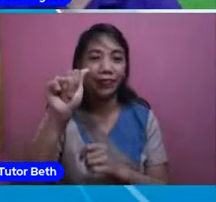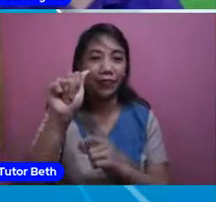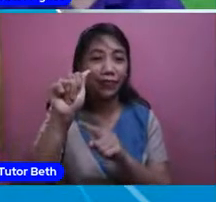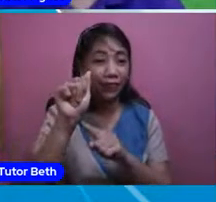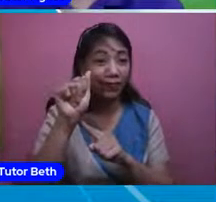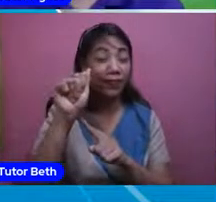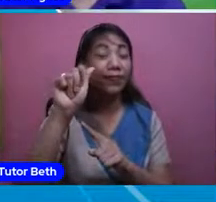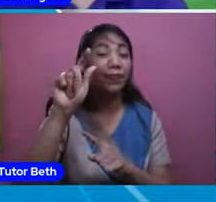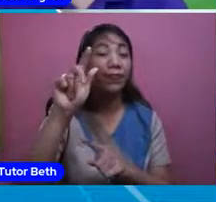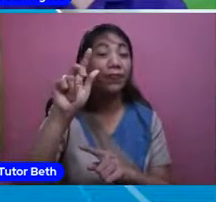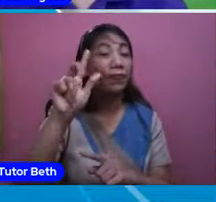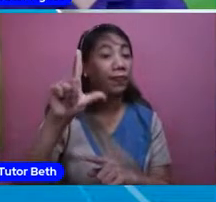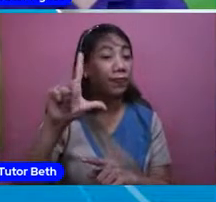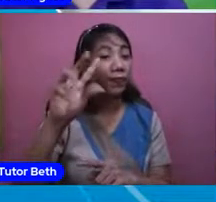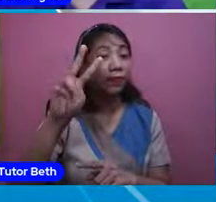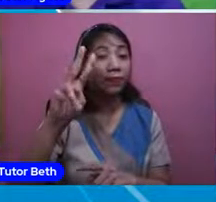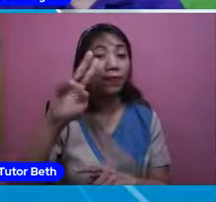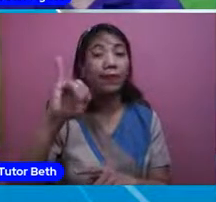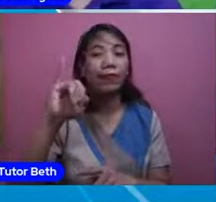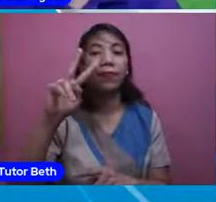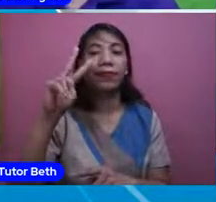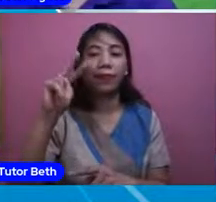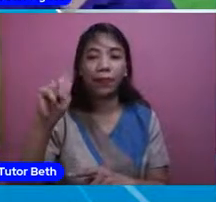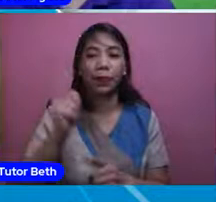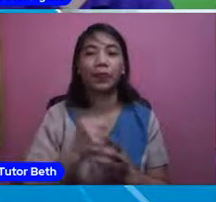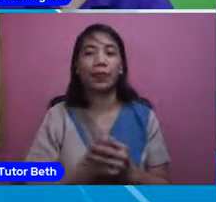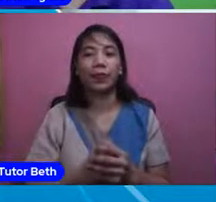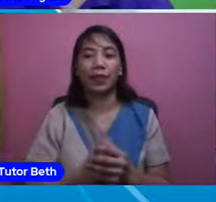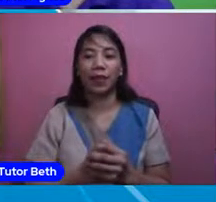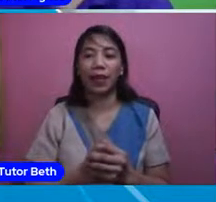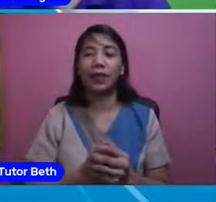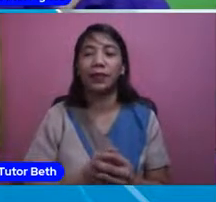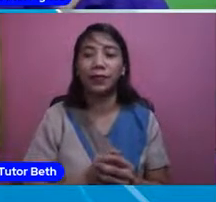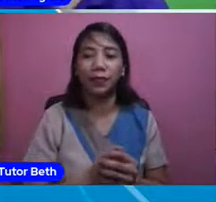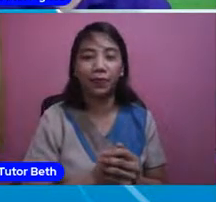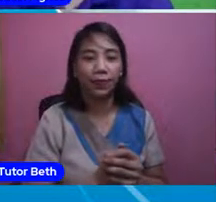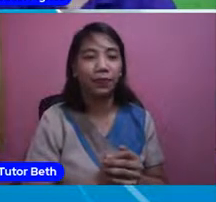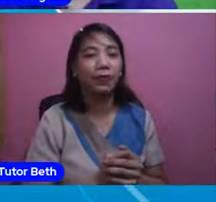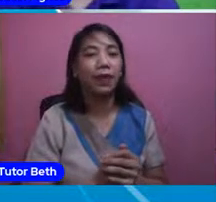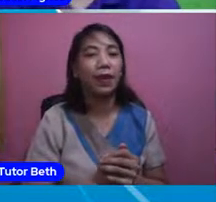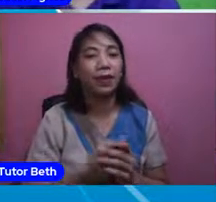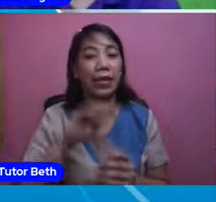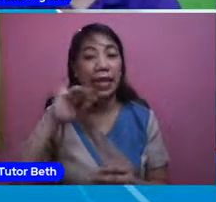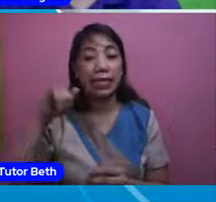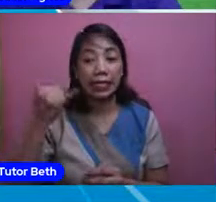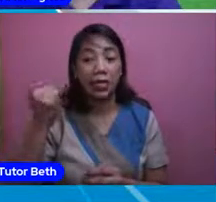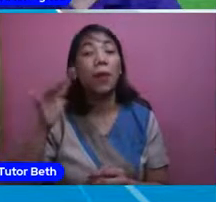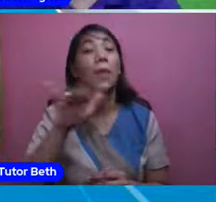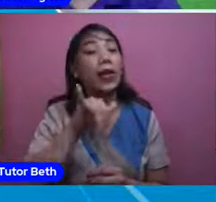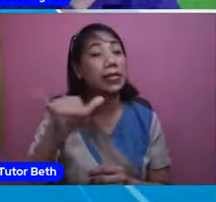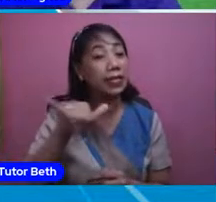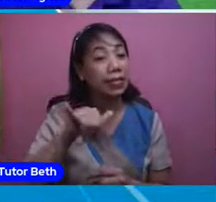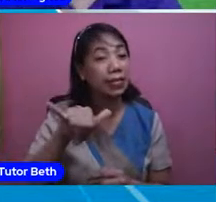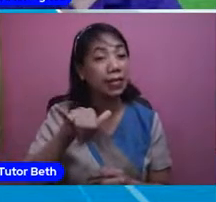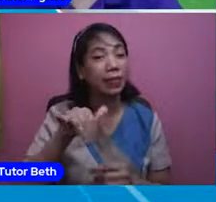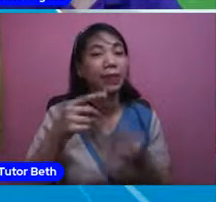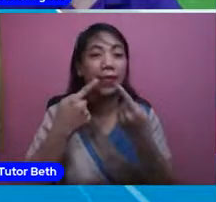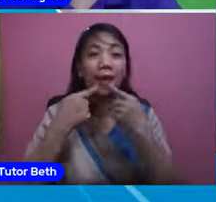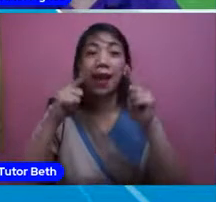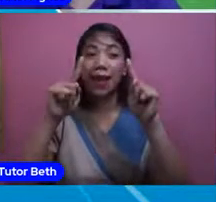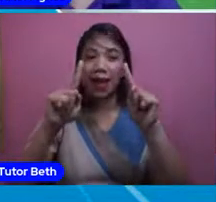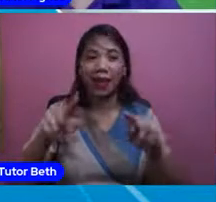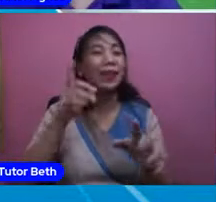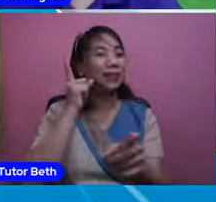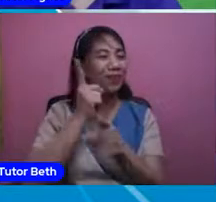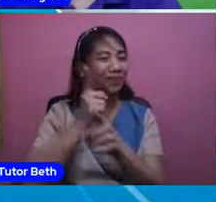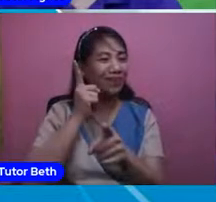pangalan ng bata. Siya si Alvin. O si Joanne, si Jennifer, pare-pareho yung sagot nila. Alvin